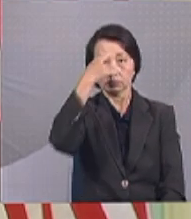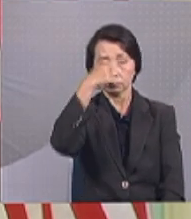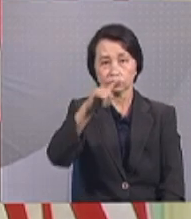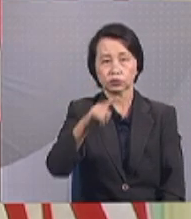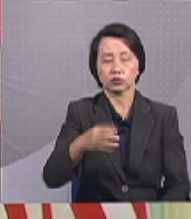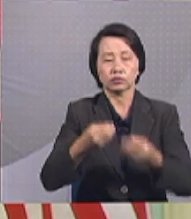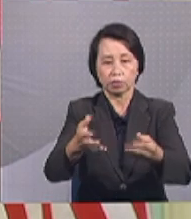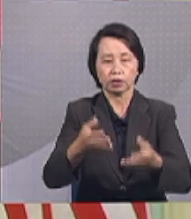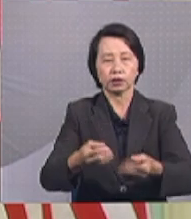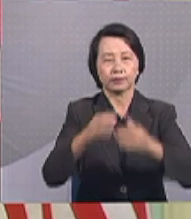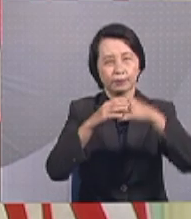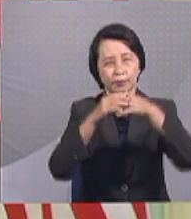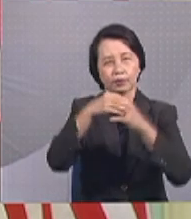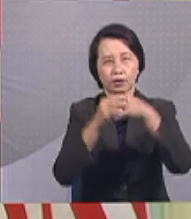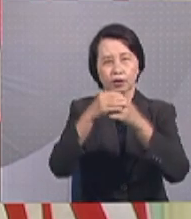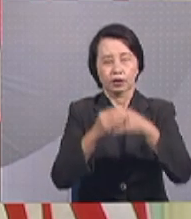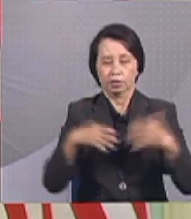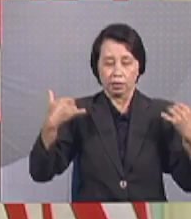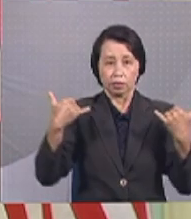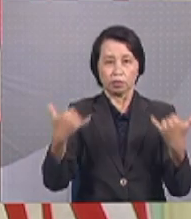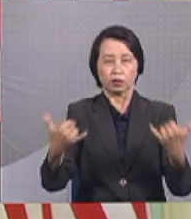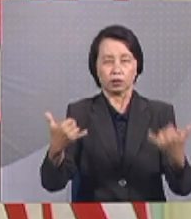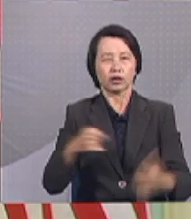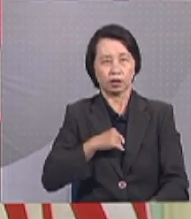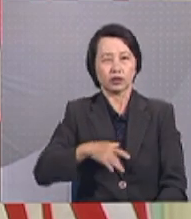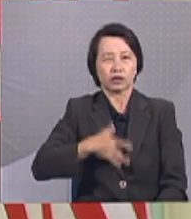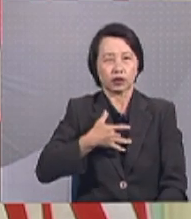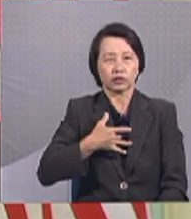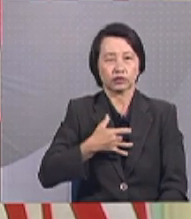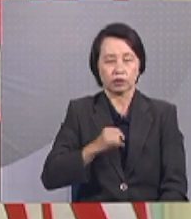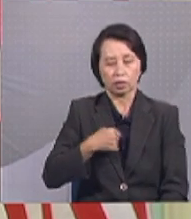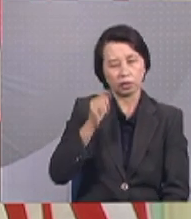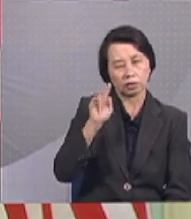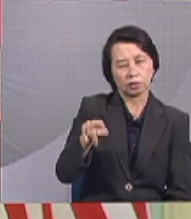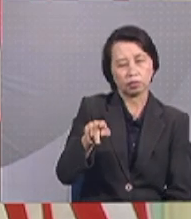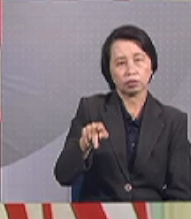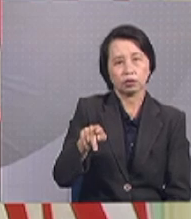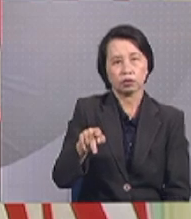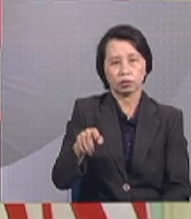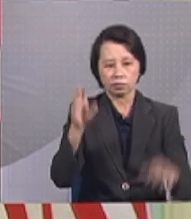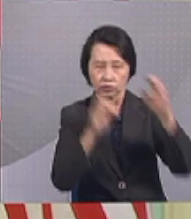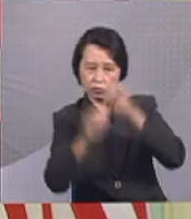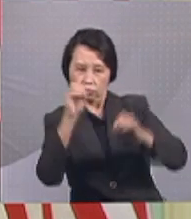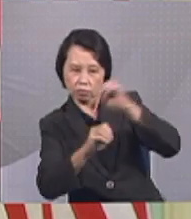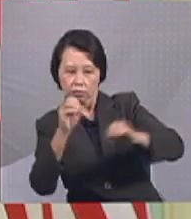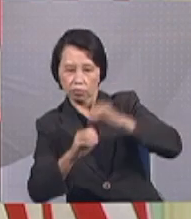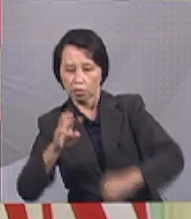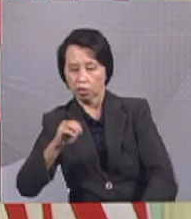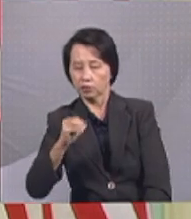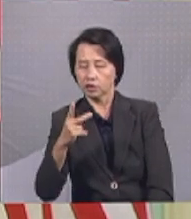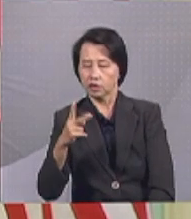memberi lebih banyak kelonggaran, saya rasa sekarang pun saya lihat dari segi survey yang dibuat oleh